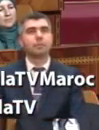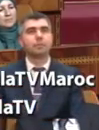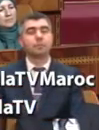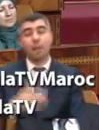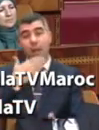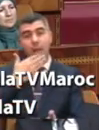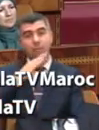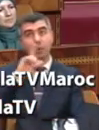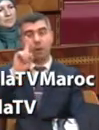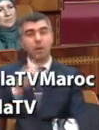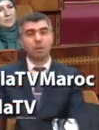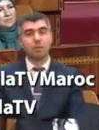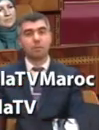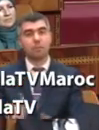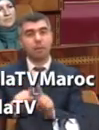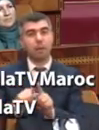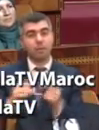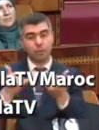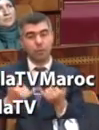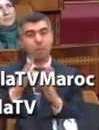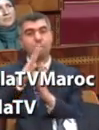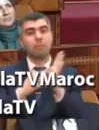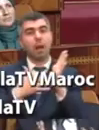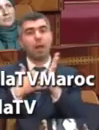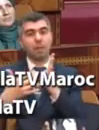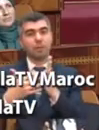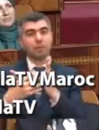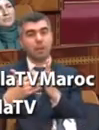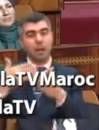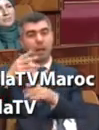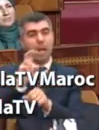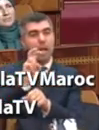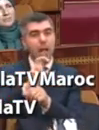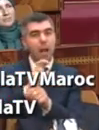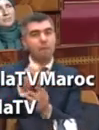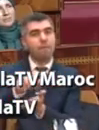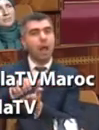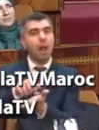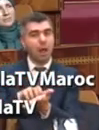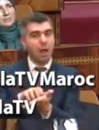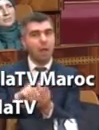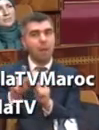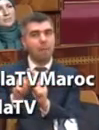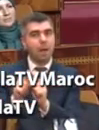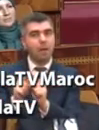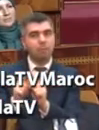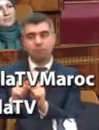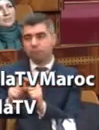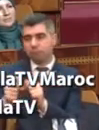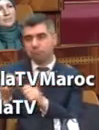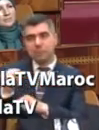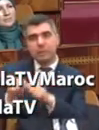الحمد لله المخطط المغرب الاخضر مشى في اتجاه تنويع المزروعات او